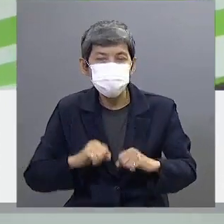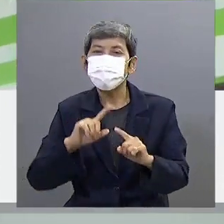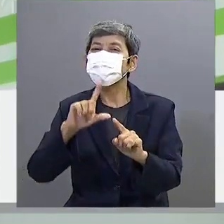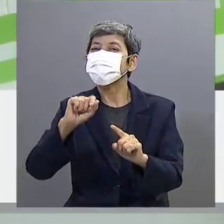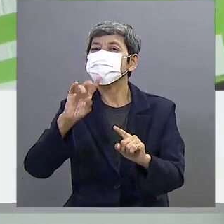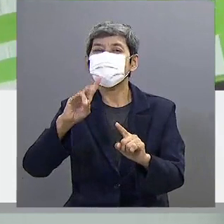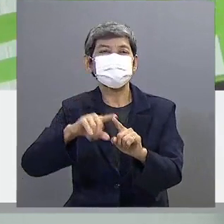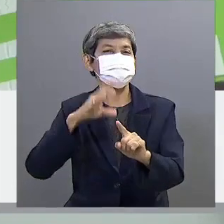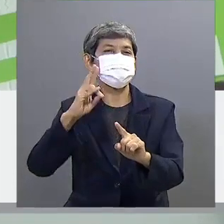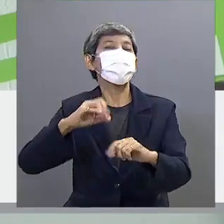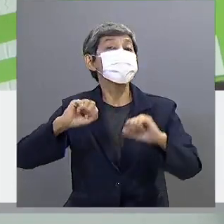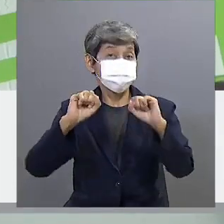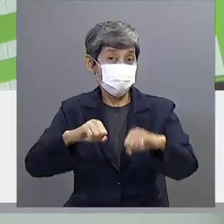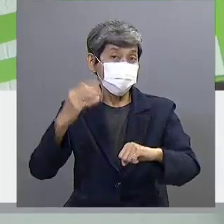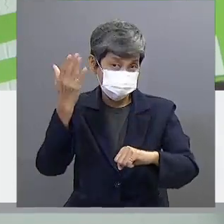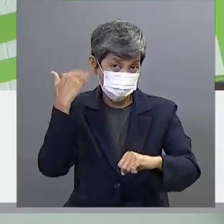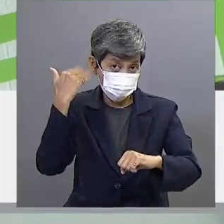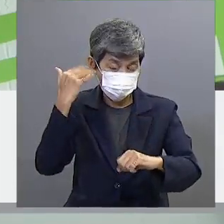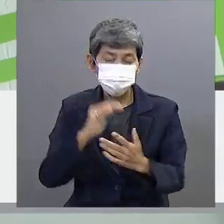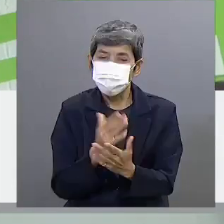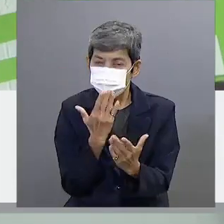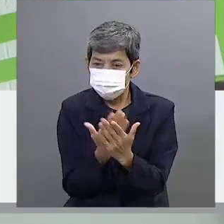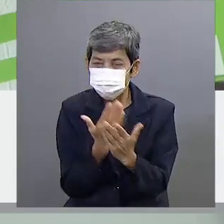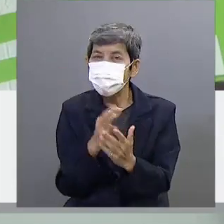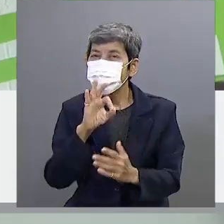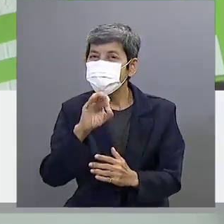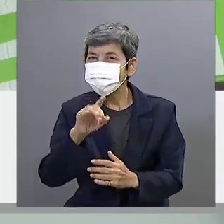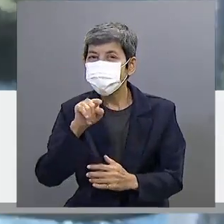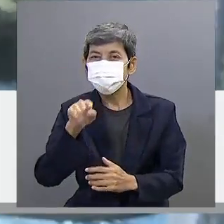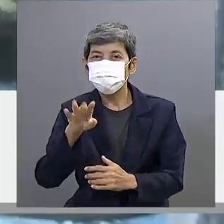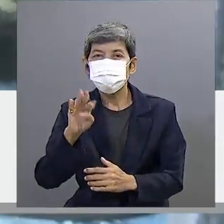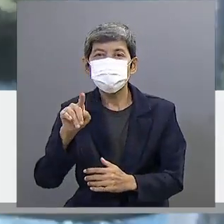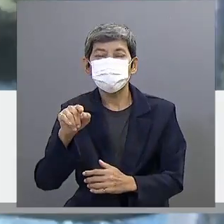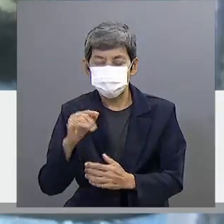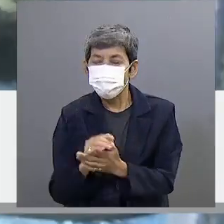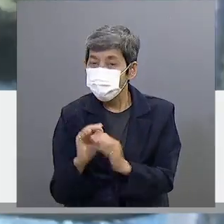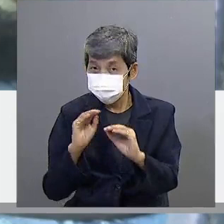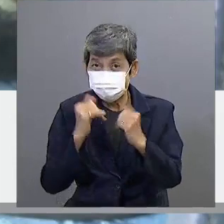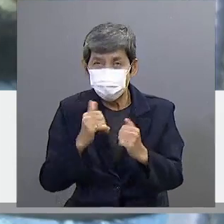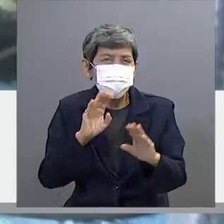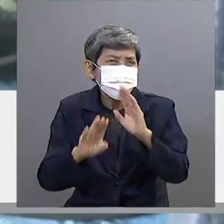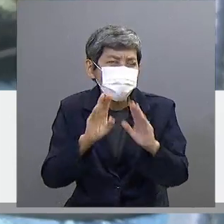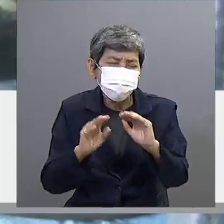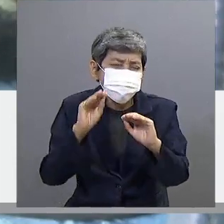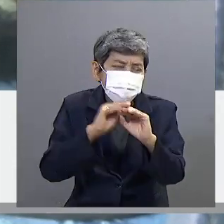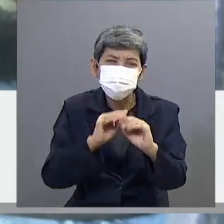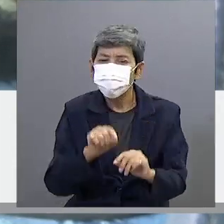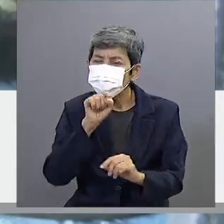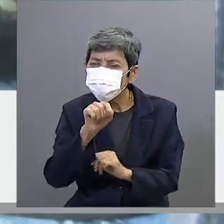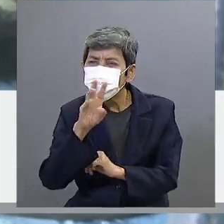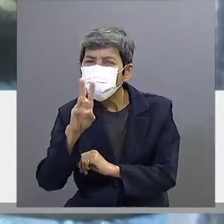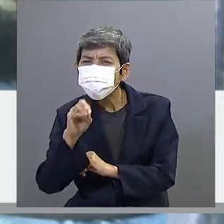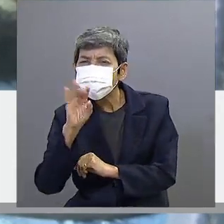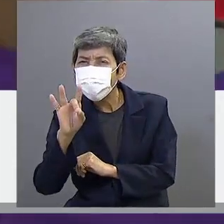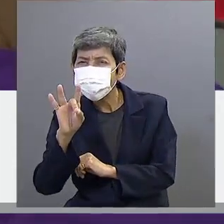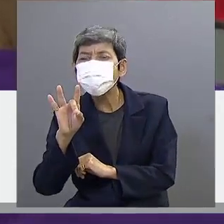ที่ผ่านมาในอัตราก้าว 13.4จะสั่งต่อหน่วยหรือเพิ่มขึ้นมา 60 8.66สตางค์ต่อหน่วย